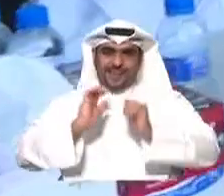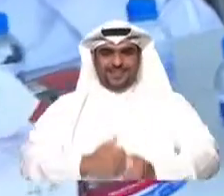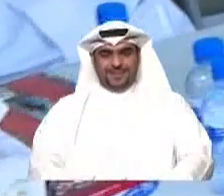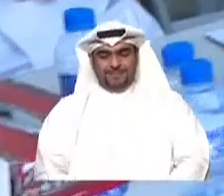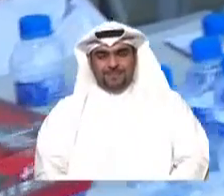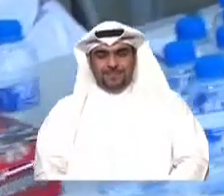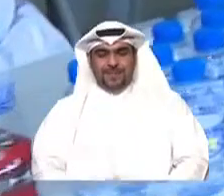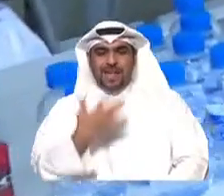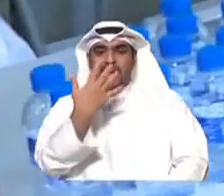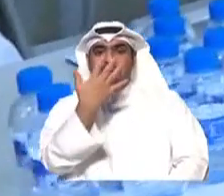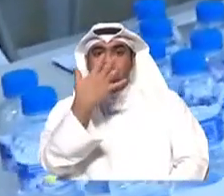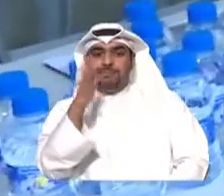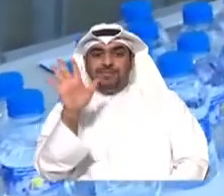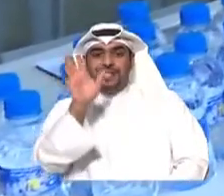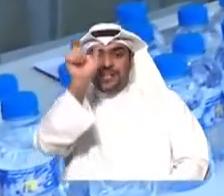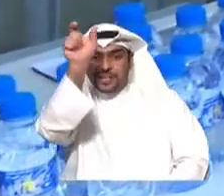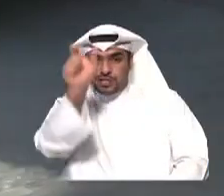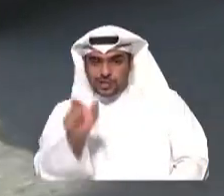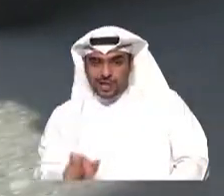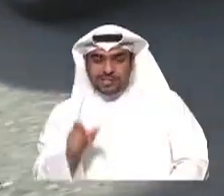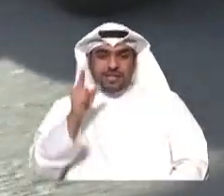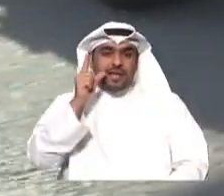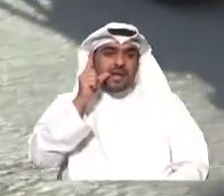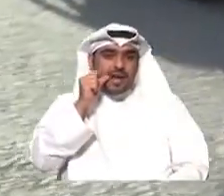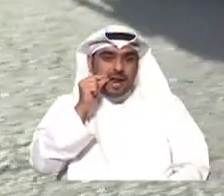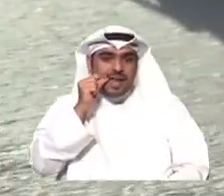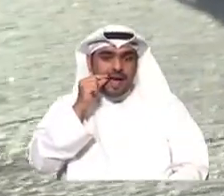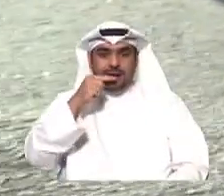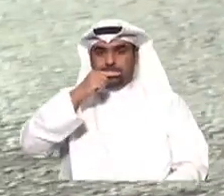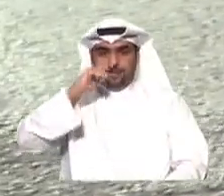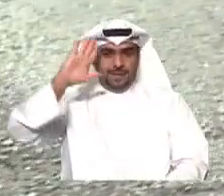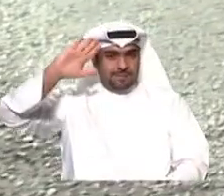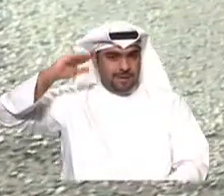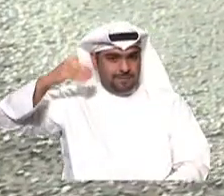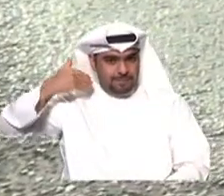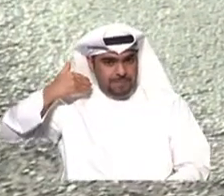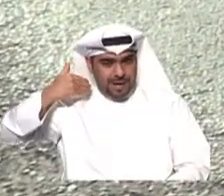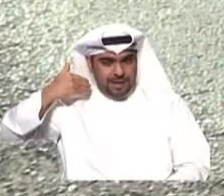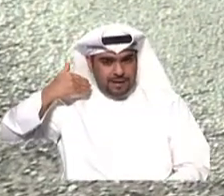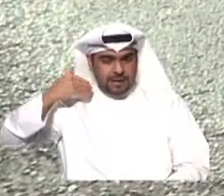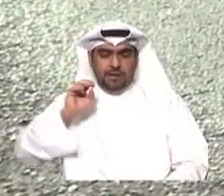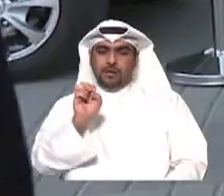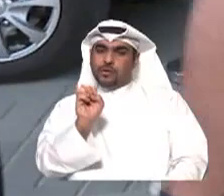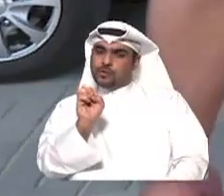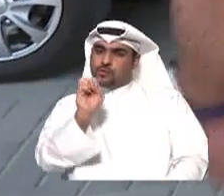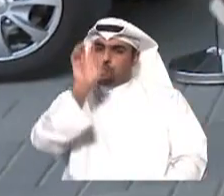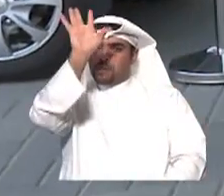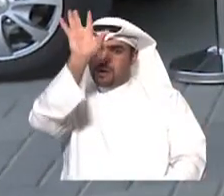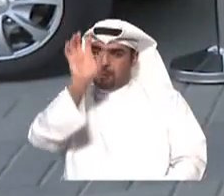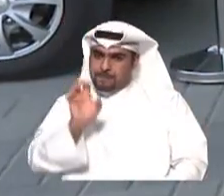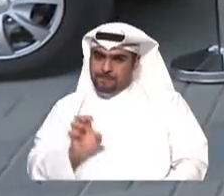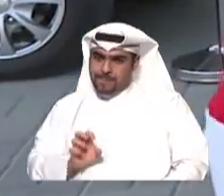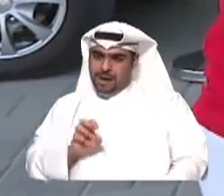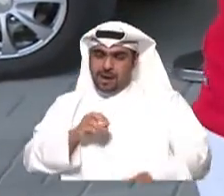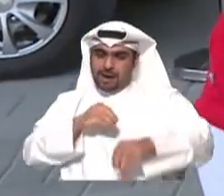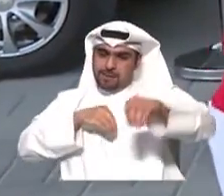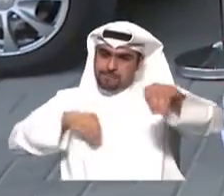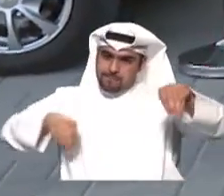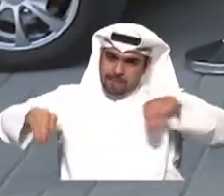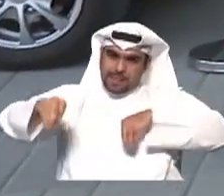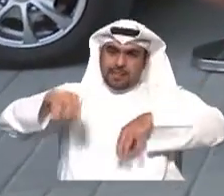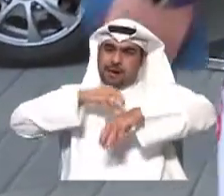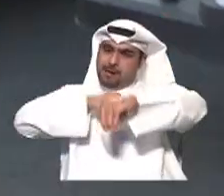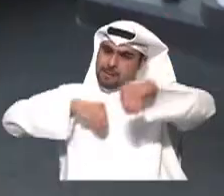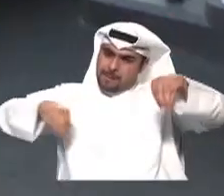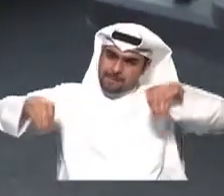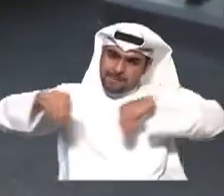50 متطوعا ومتطوعة في مركز التطعيم بمشرف يتناوبون طيلة فترة العمل صباحا ومساء لتقديم يد